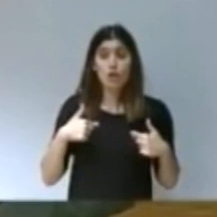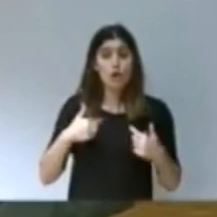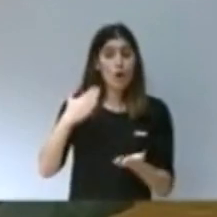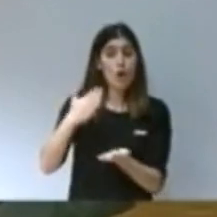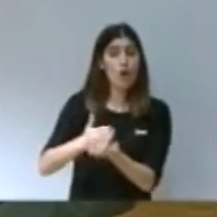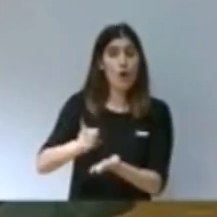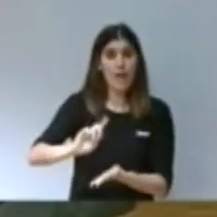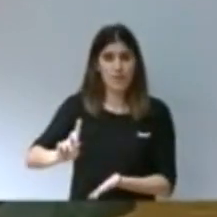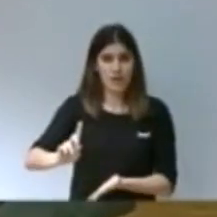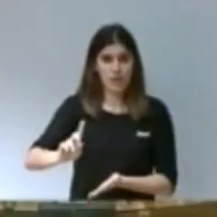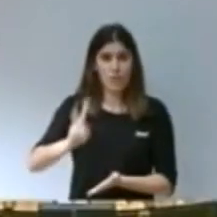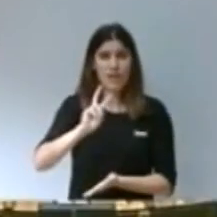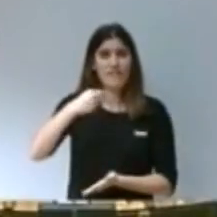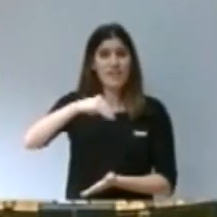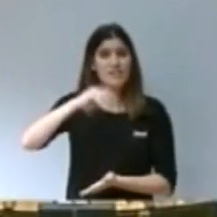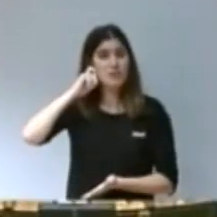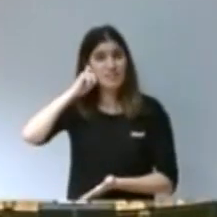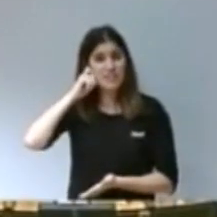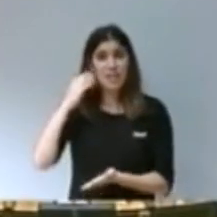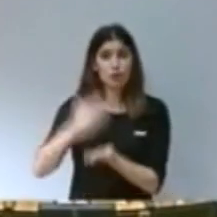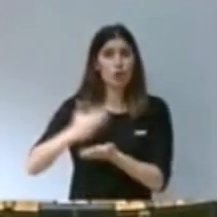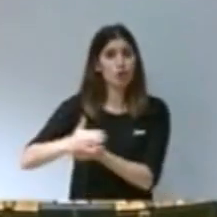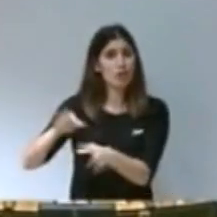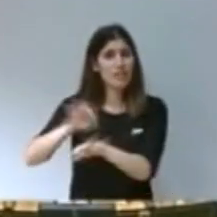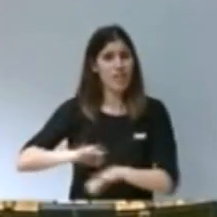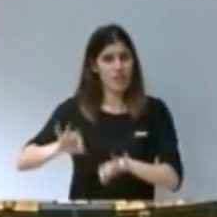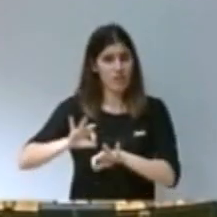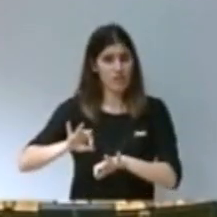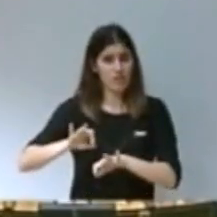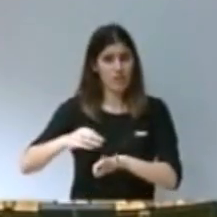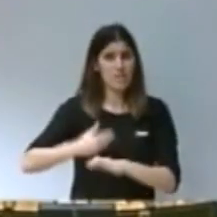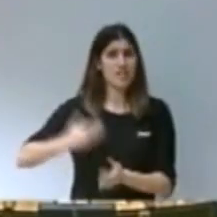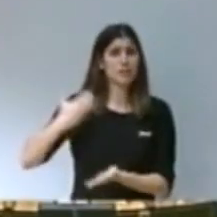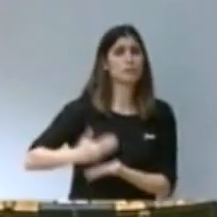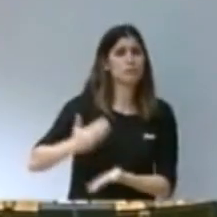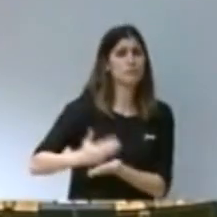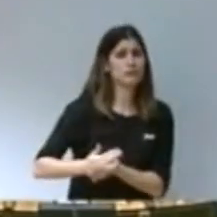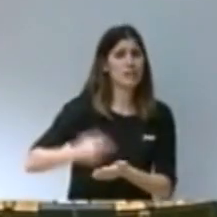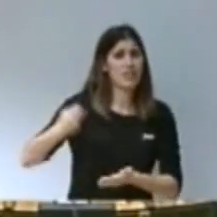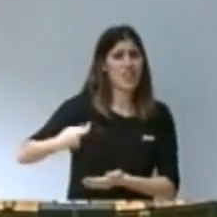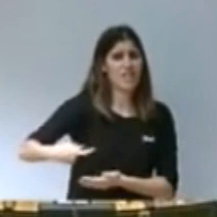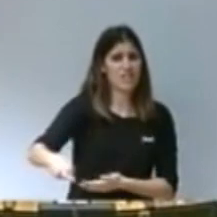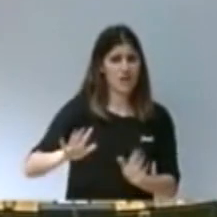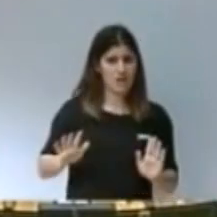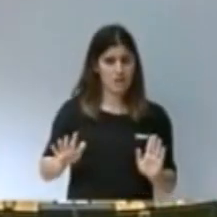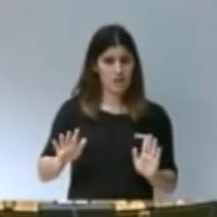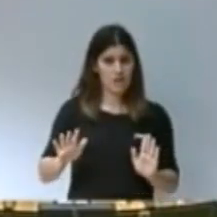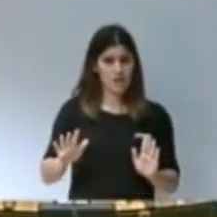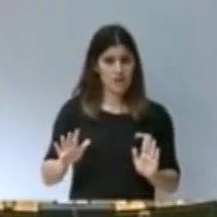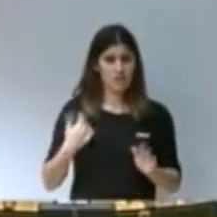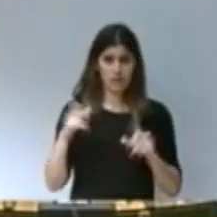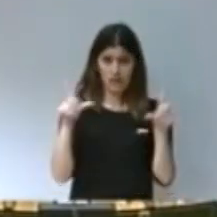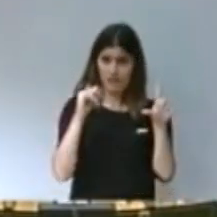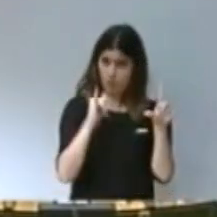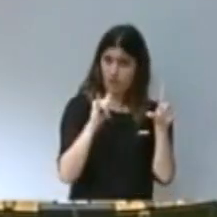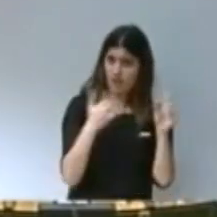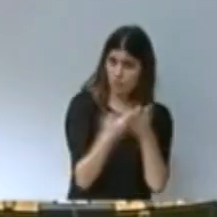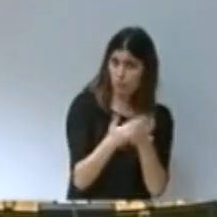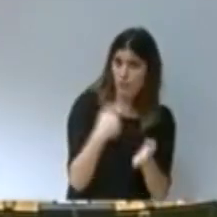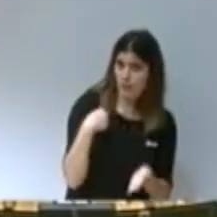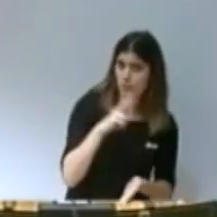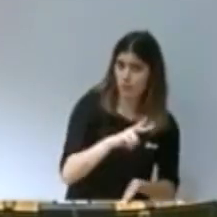a la consellera, a la vicepresidenta, en cap moment. I les interrupcions han sigut constants. Tenim la televisió per a